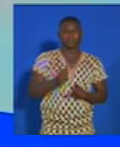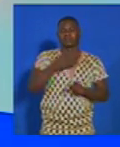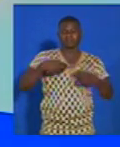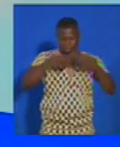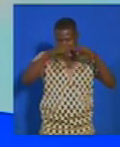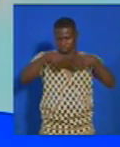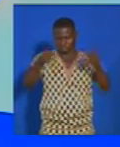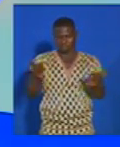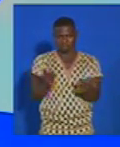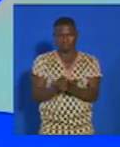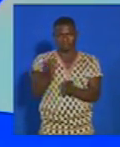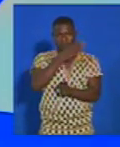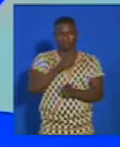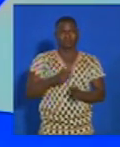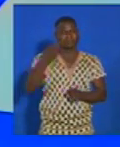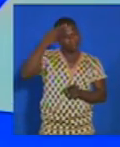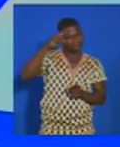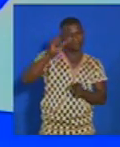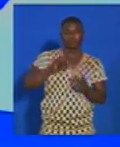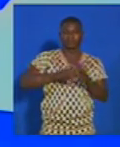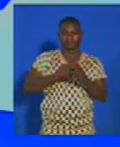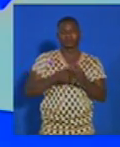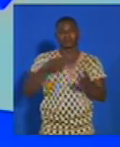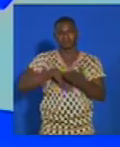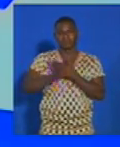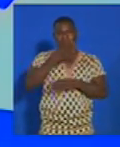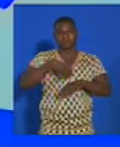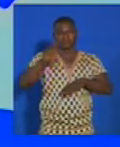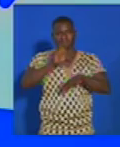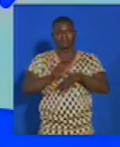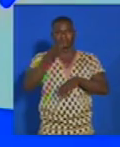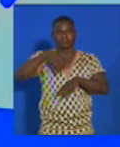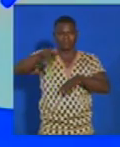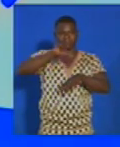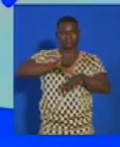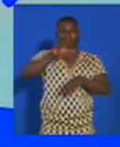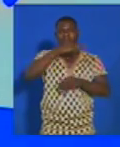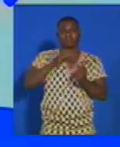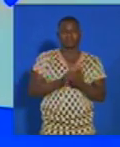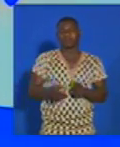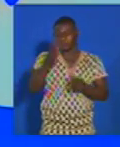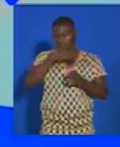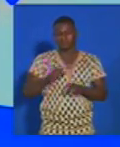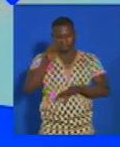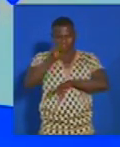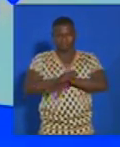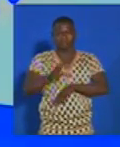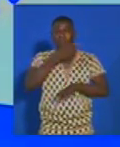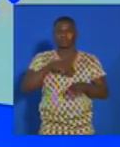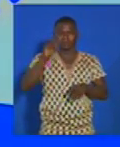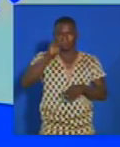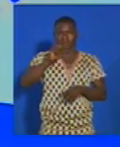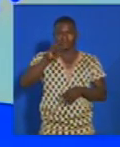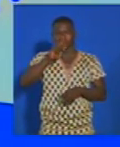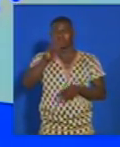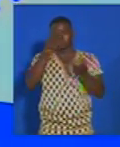Tripoli ont bien commencé dans les faubourgs de la capitale libyenne. Le Conseil de sécurité de l'ONU s'est réuni en urgence hier et a envoyé